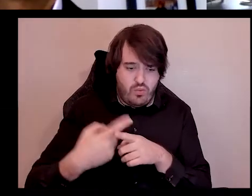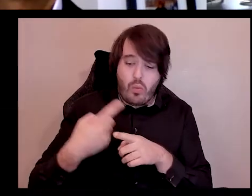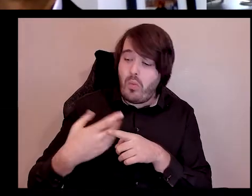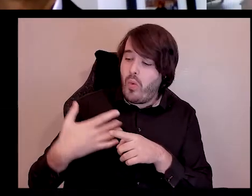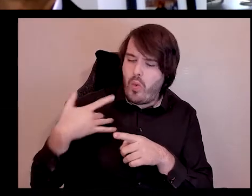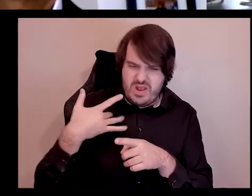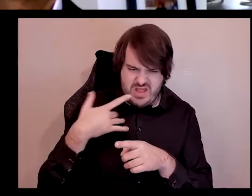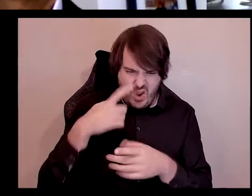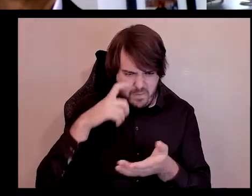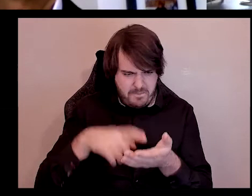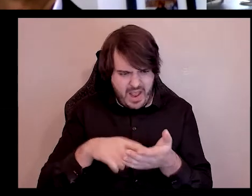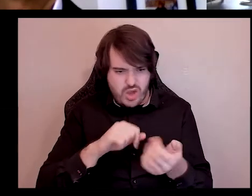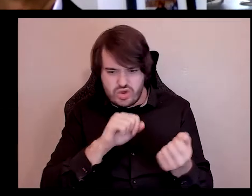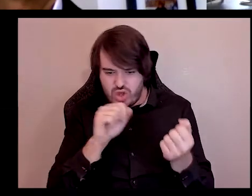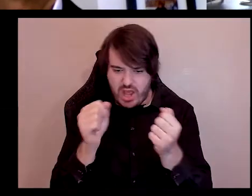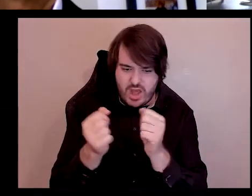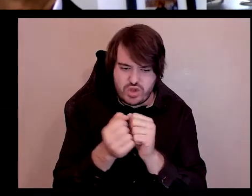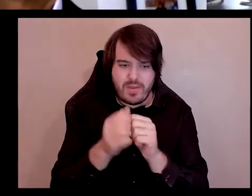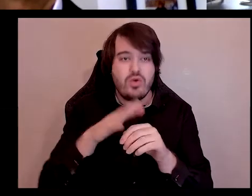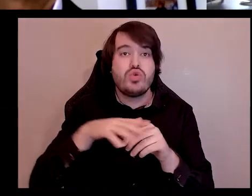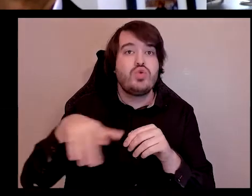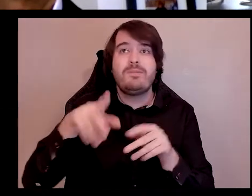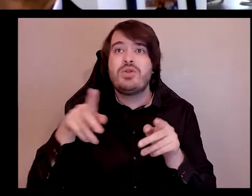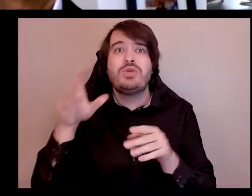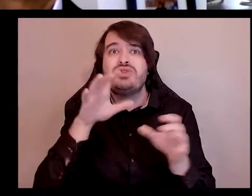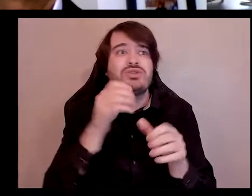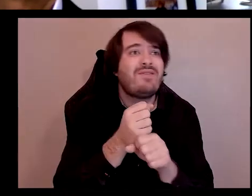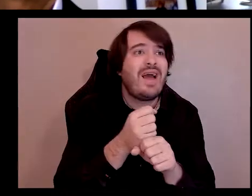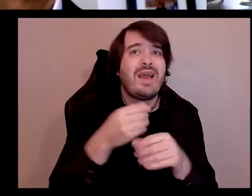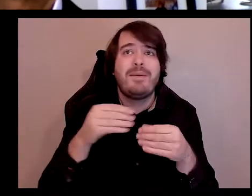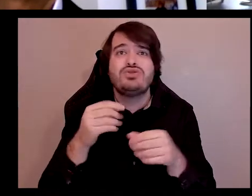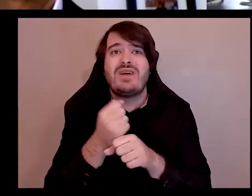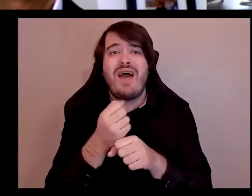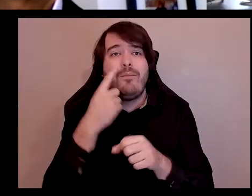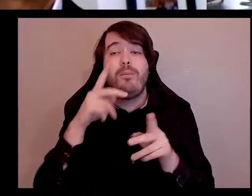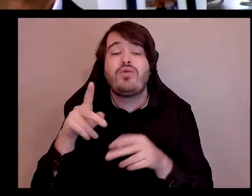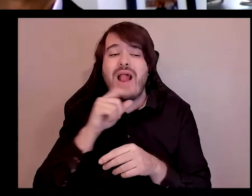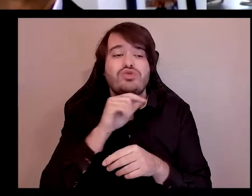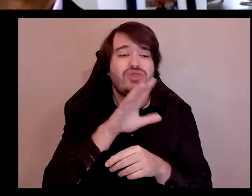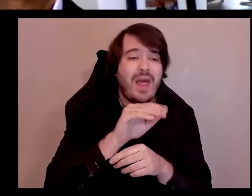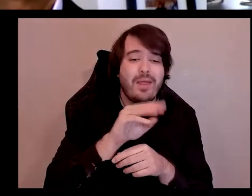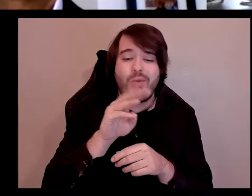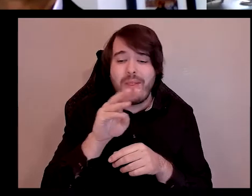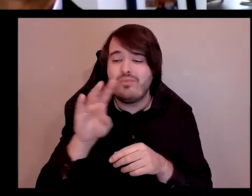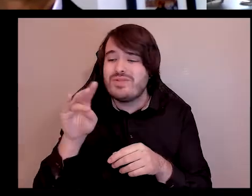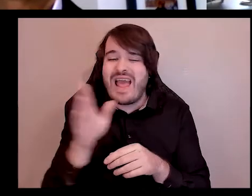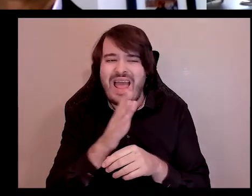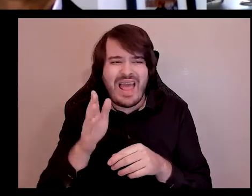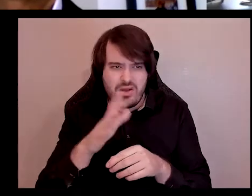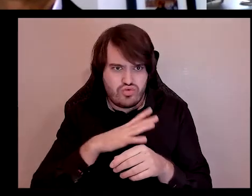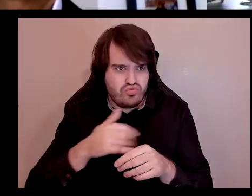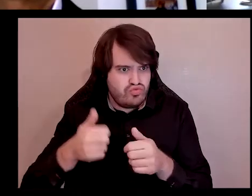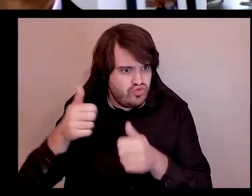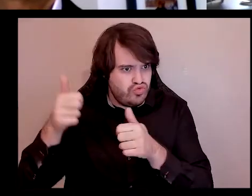qu'au cours des derniers mois, on a remarqué un changement par rapport à les chercheurs d'emploi ou le marché du travail pour les 50,